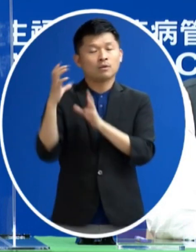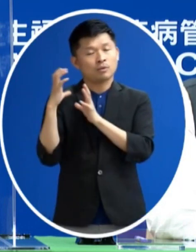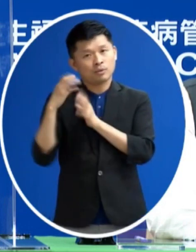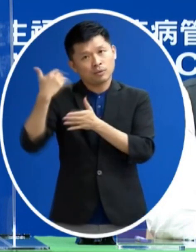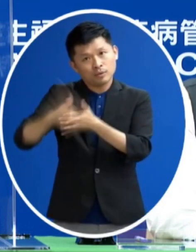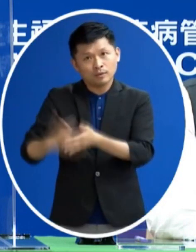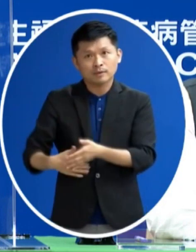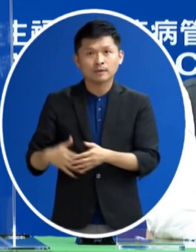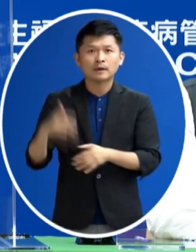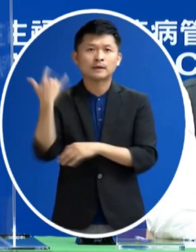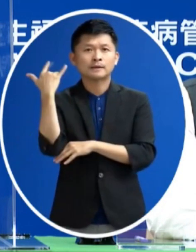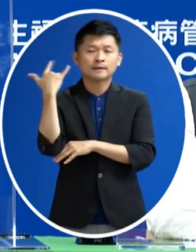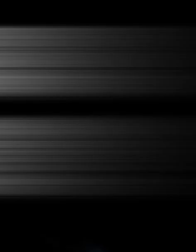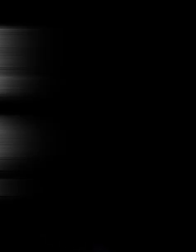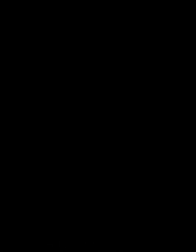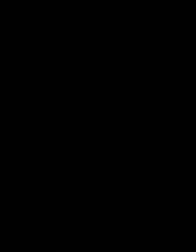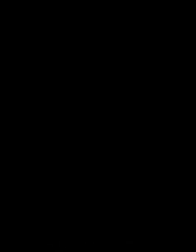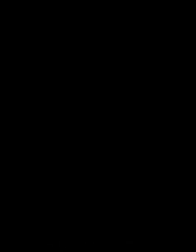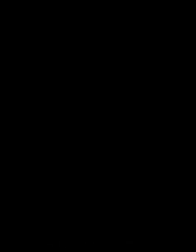在那边苦苦的等待。